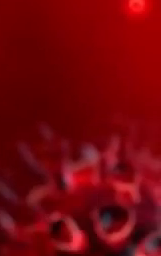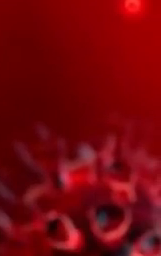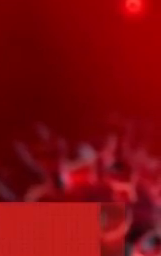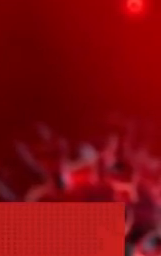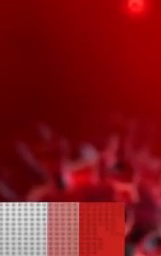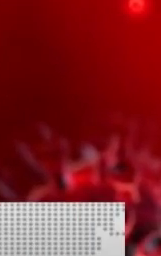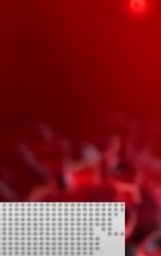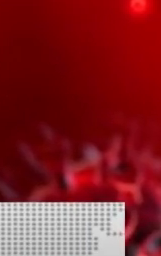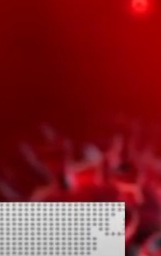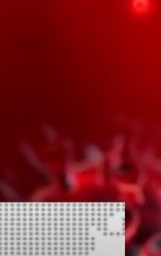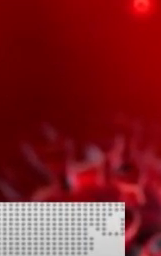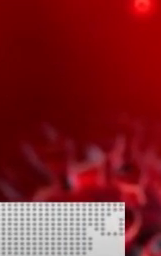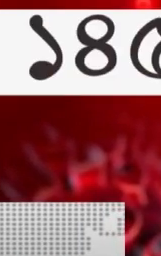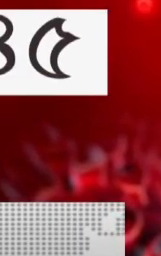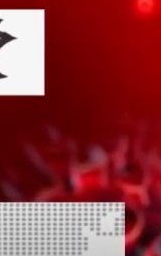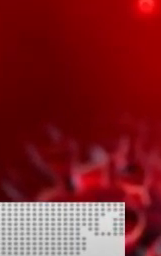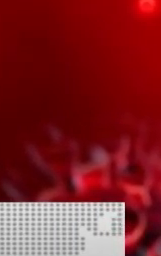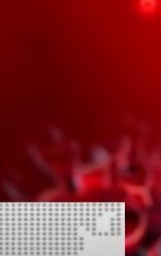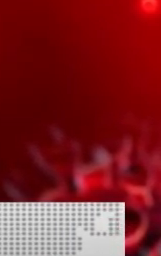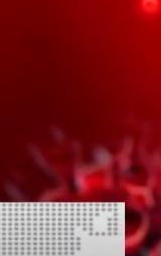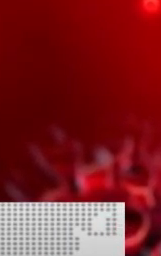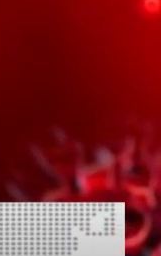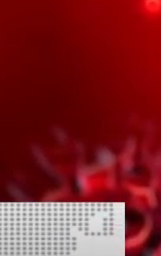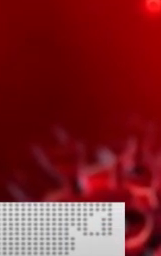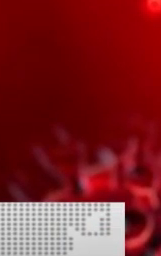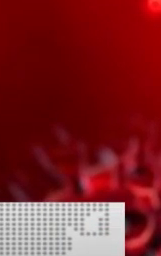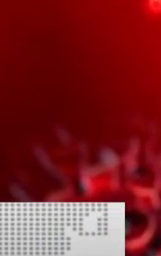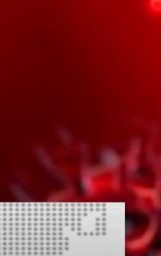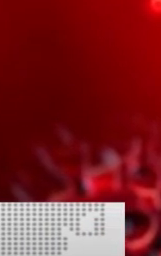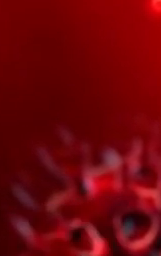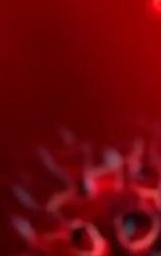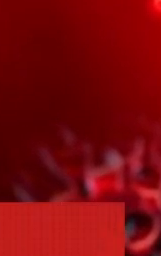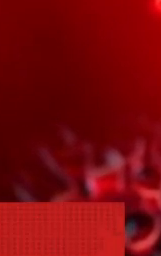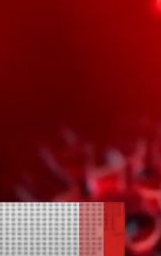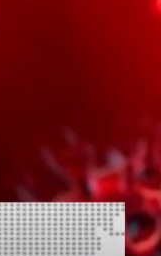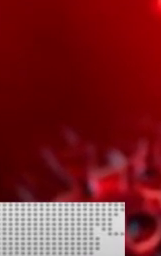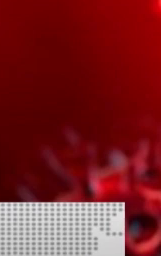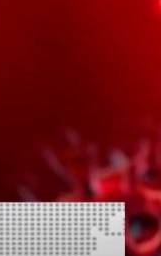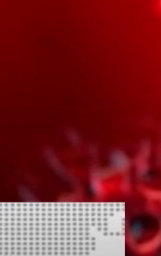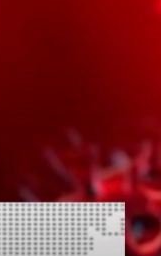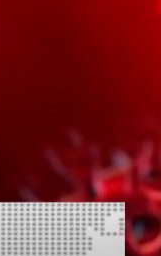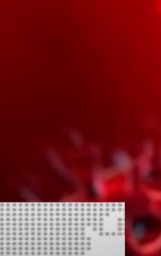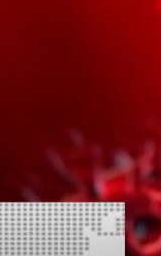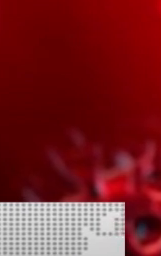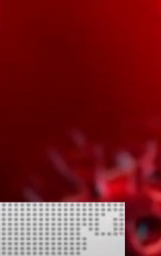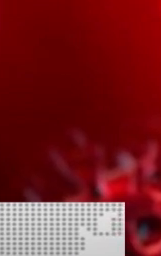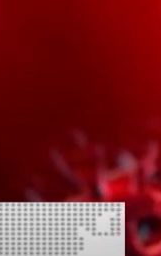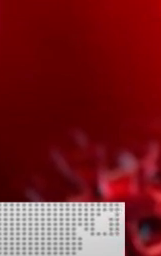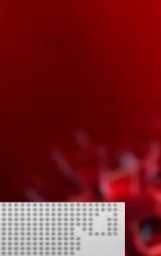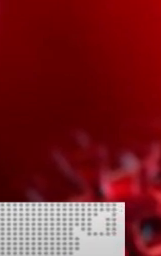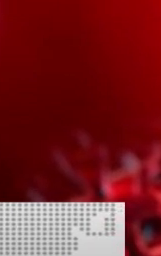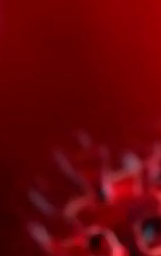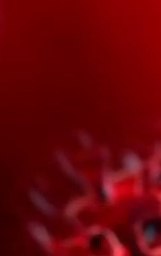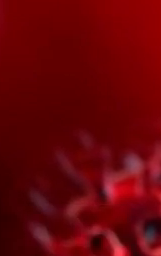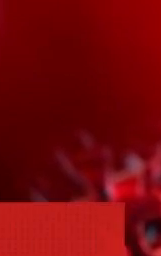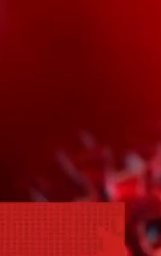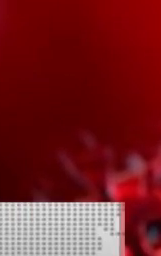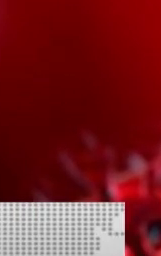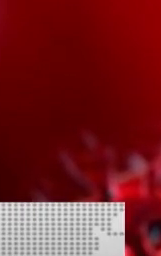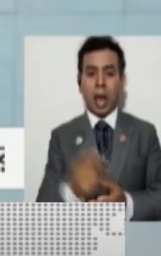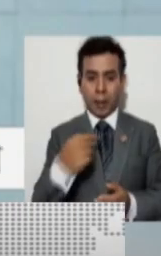তিনি জানান, 24 ঘন্টায় মৃত পাঁচজনের মধ্যে চারজনই ঢাকায়। এখন পর্যন্ত আইসোলেশনে আছেন 1164